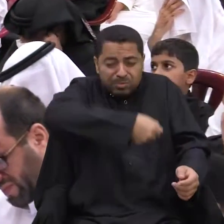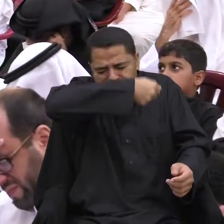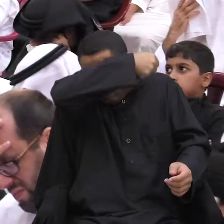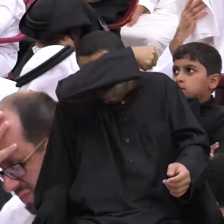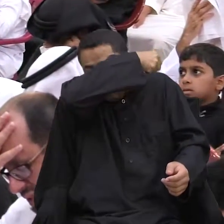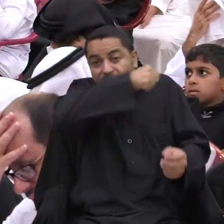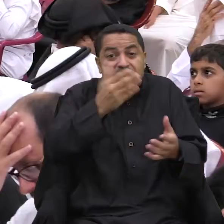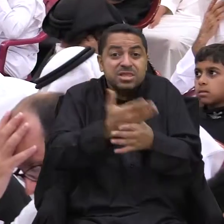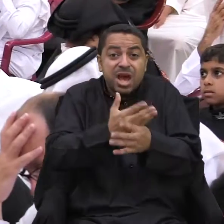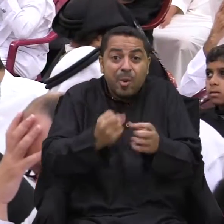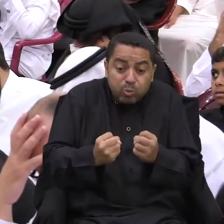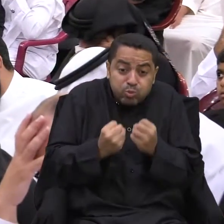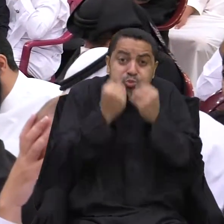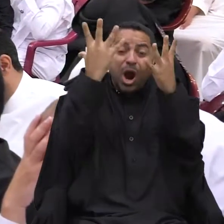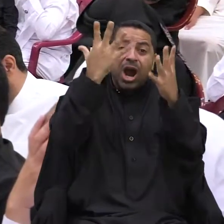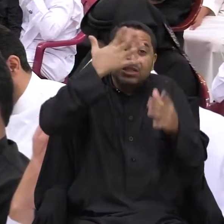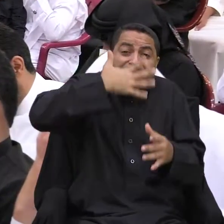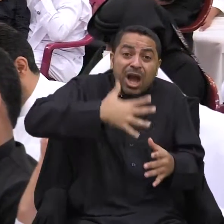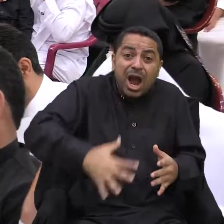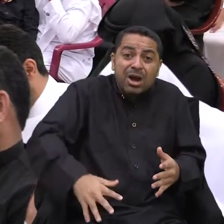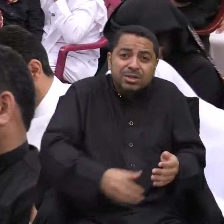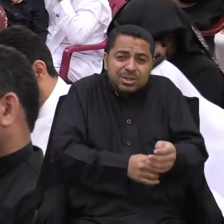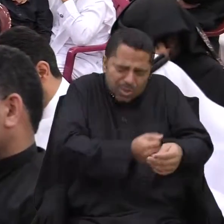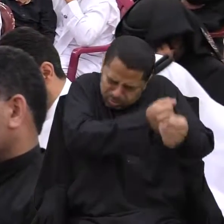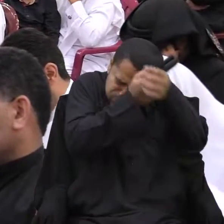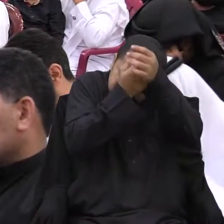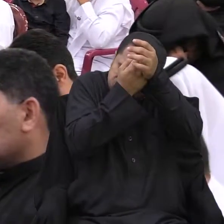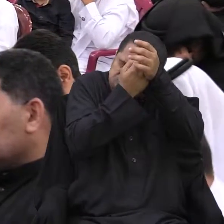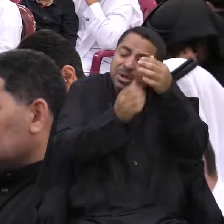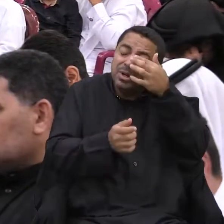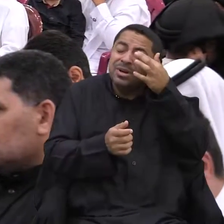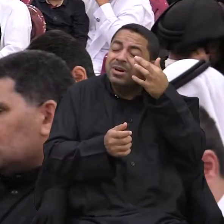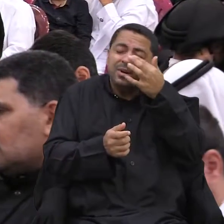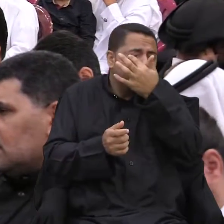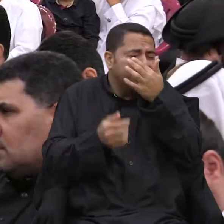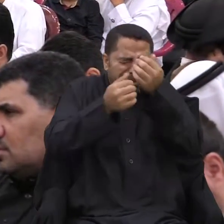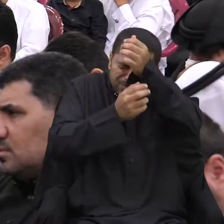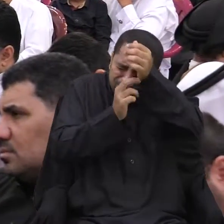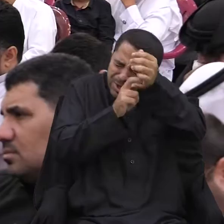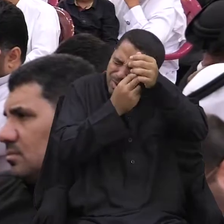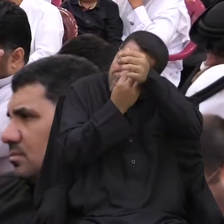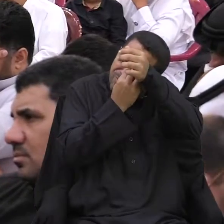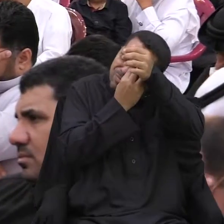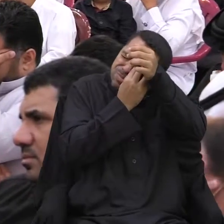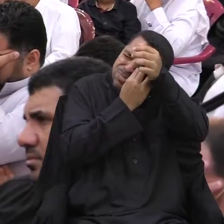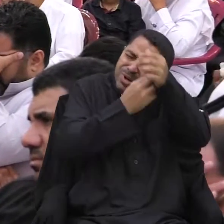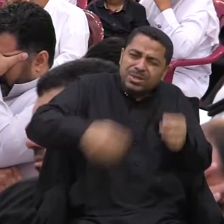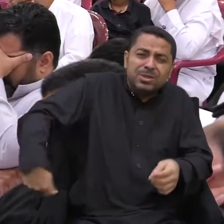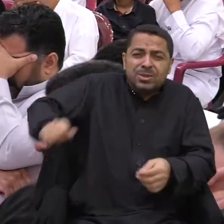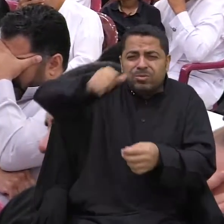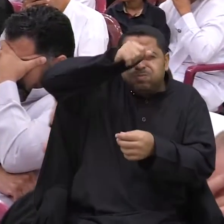قميصه لكي يمسح الدم عن عينه ووجهه، وإذا